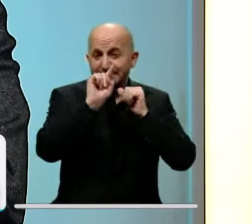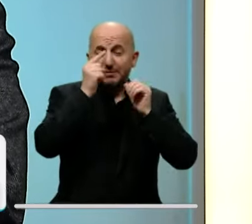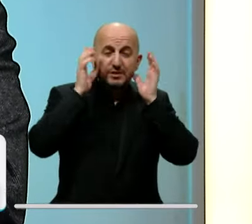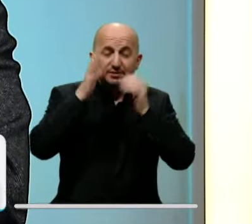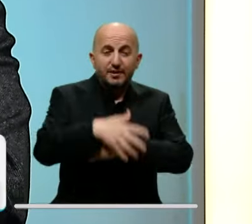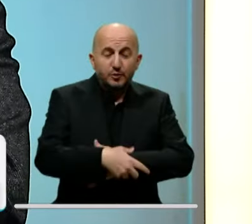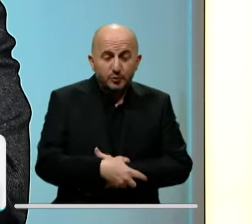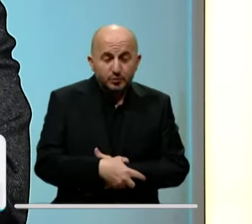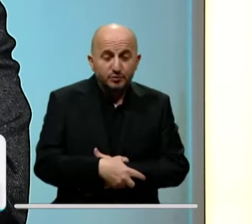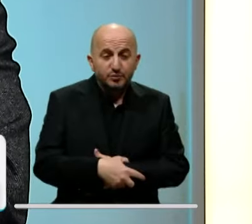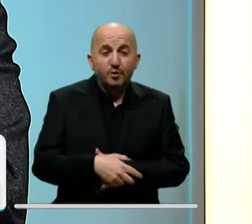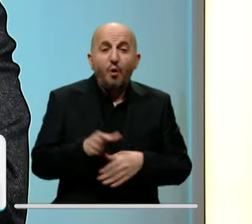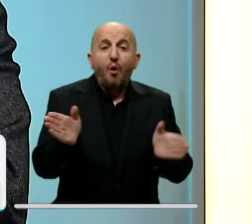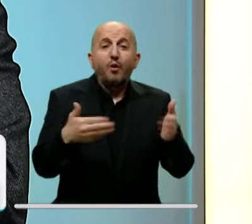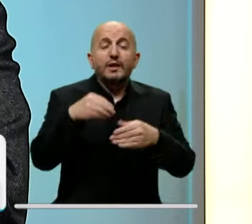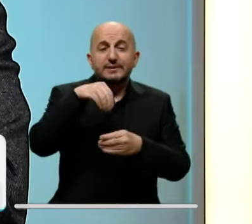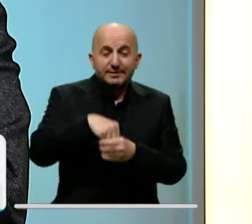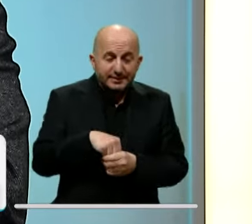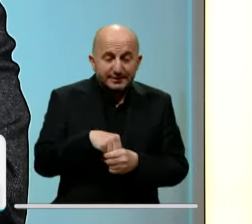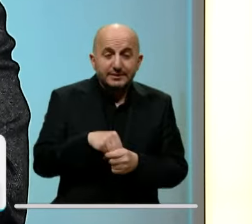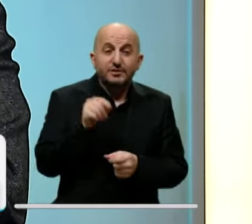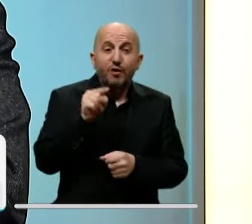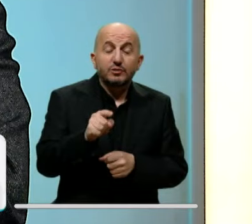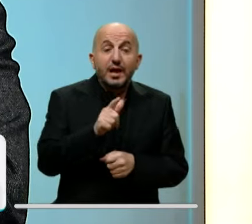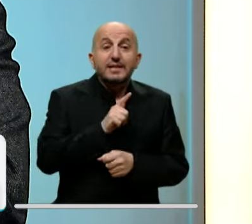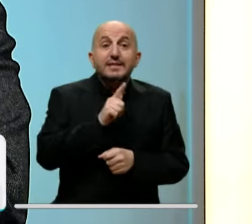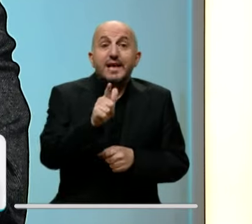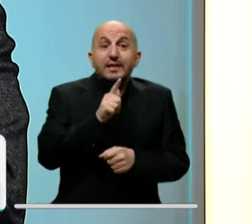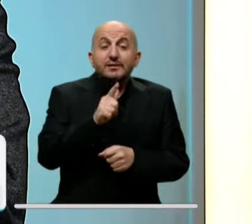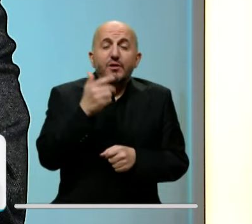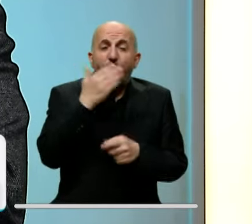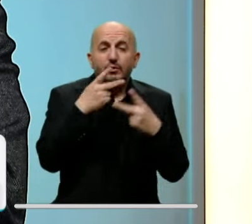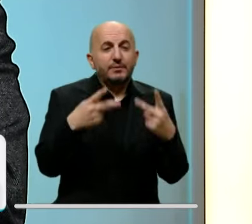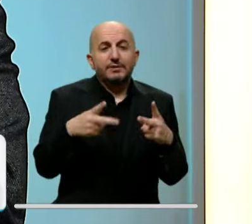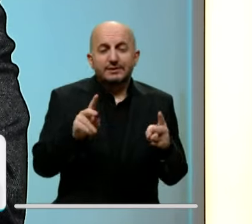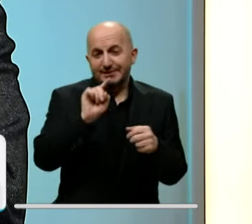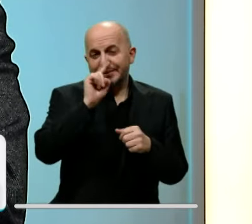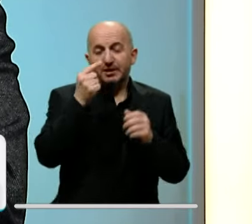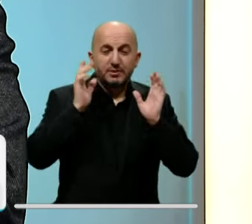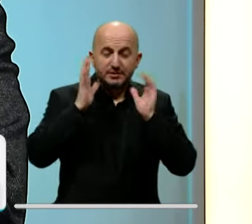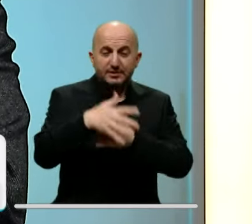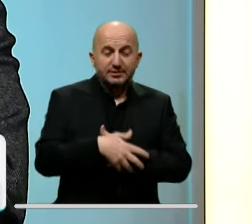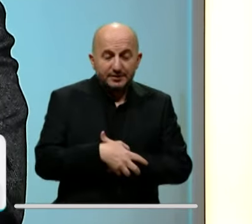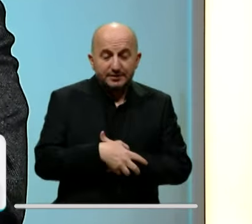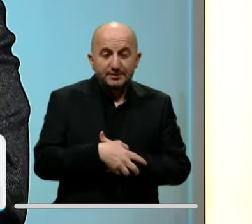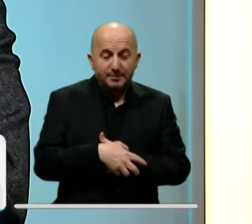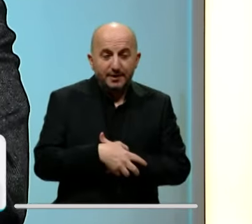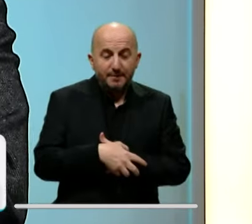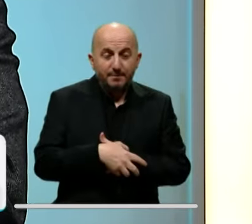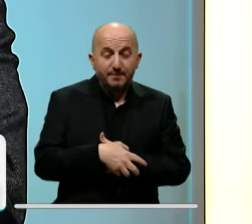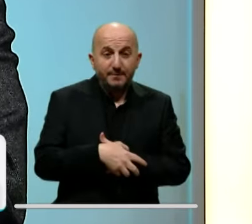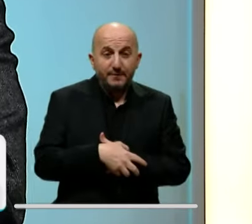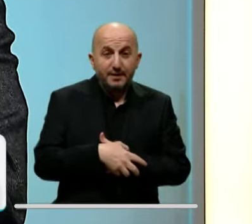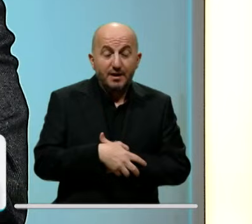kılıyorsunuz odadasınız orada sesli bir şekilde okuyabilirsiniz tek başınıza kılsan bile